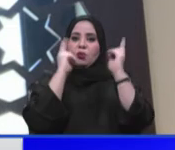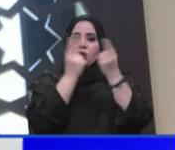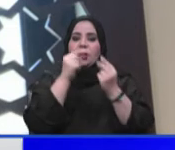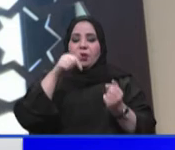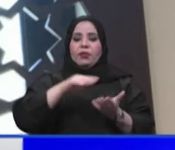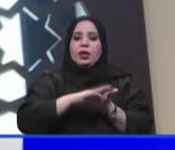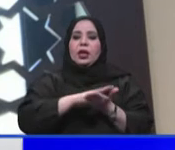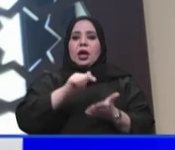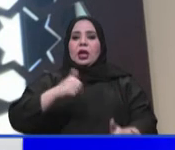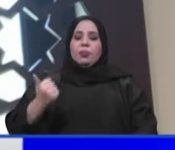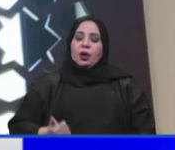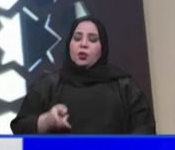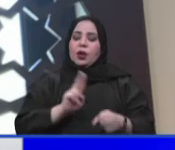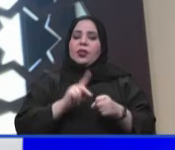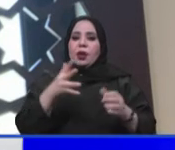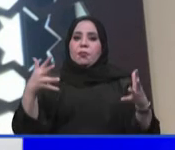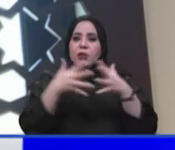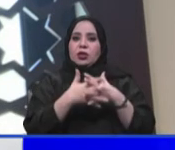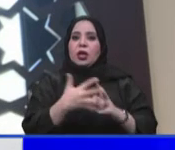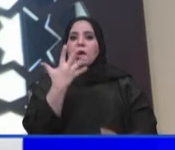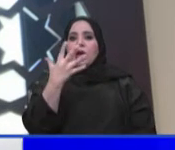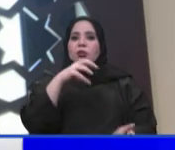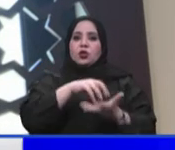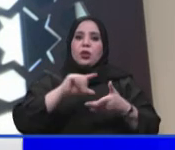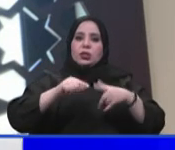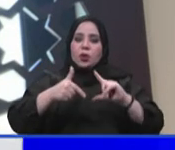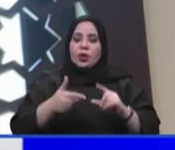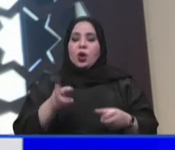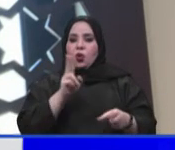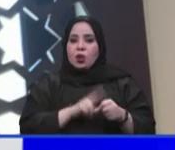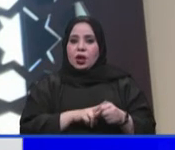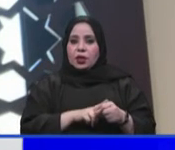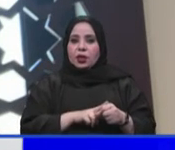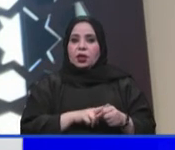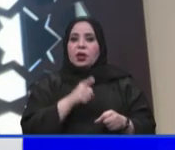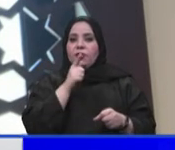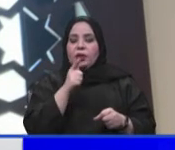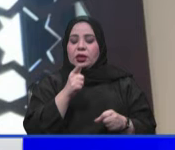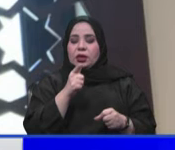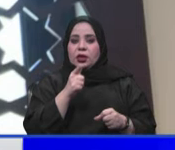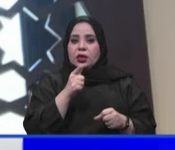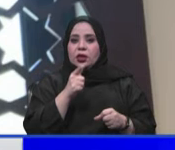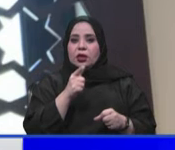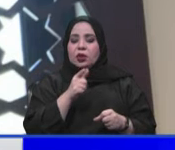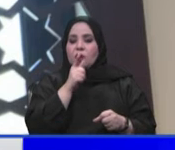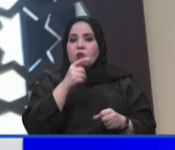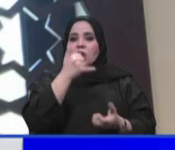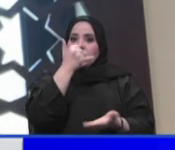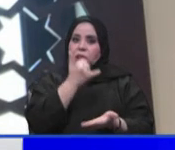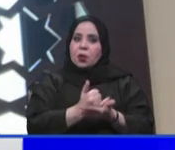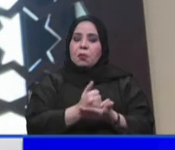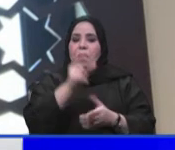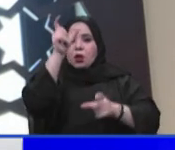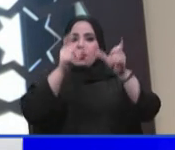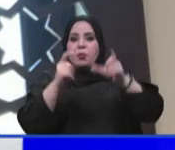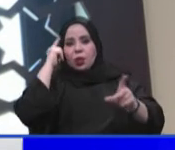البحرين، ومشاركة 5 دول مجلس التعاون، ويكون فيها مشاركين من رواد الأعمال واللي موجودين في